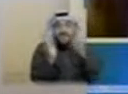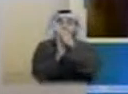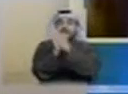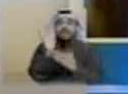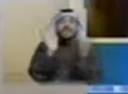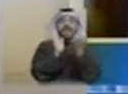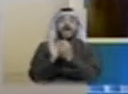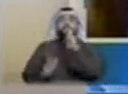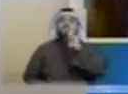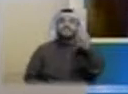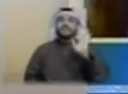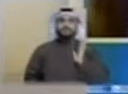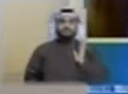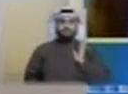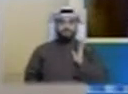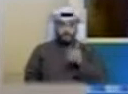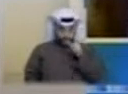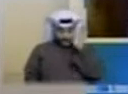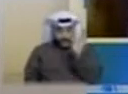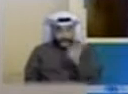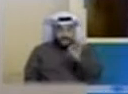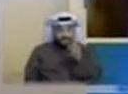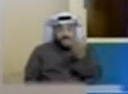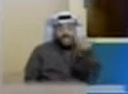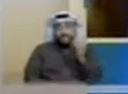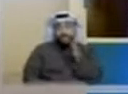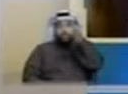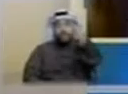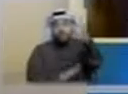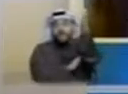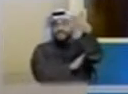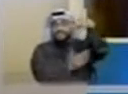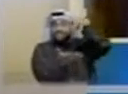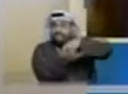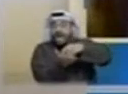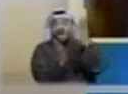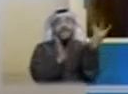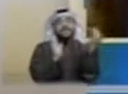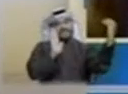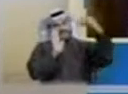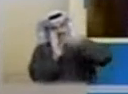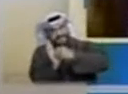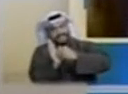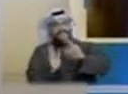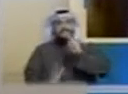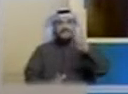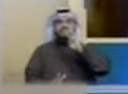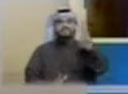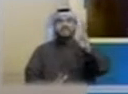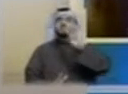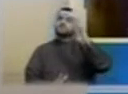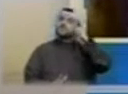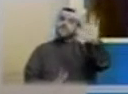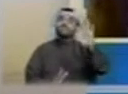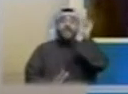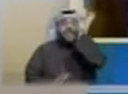مستعدين نعطيك الإقامة، أقل من سنة روح جدد جوازك وتعال وبالتالي نعطيك هذه الإقامة. ومن ثم يصير هناك عندنا بالحاسب الآلي